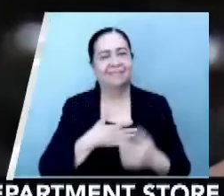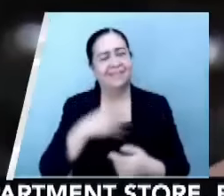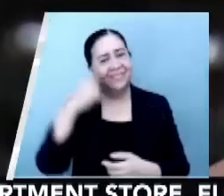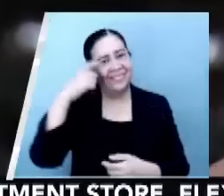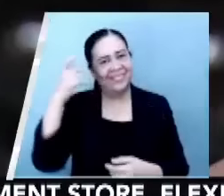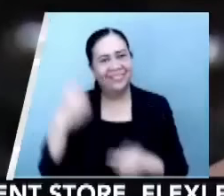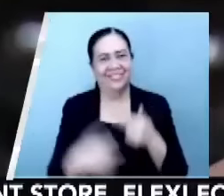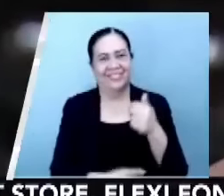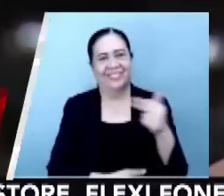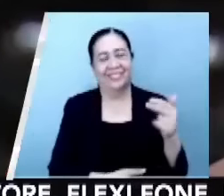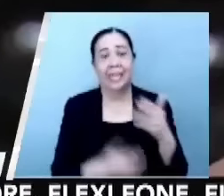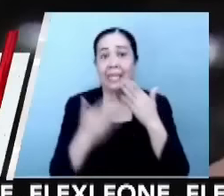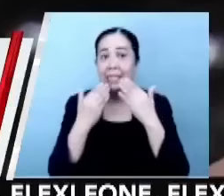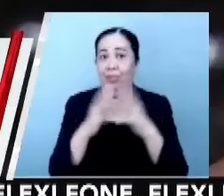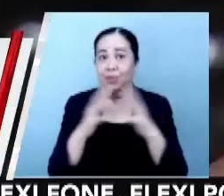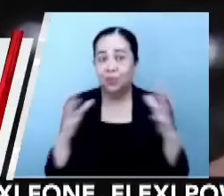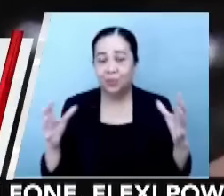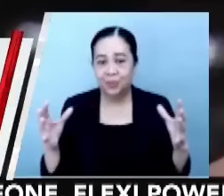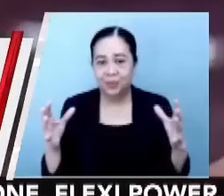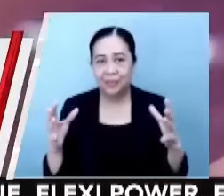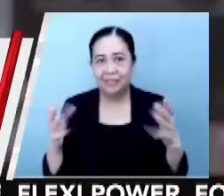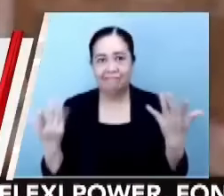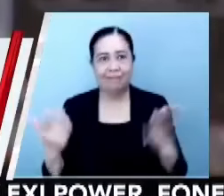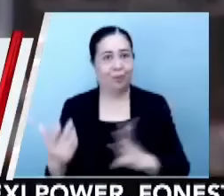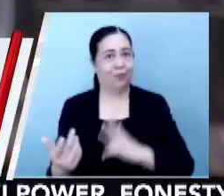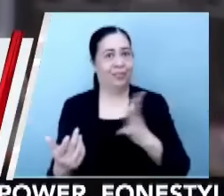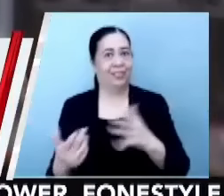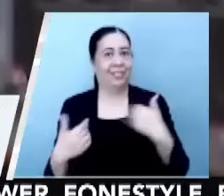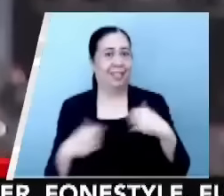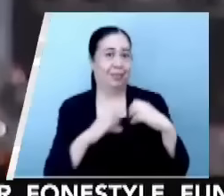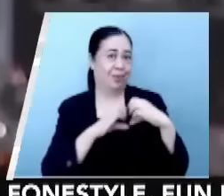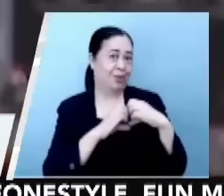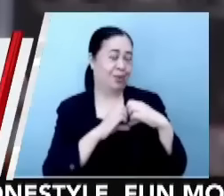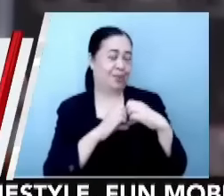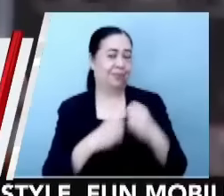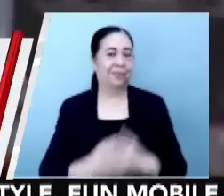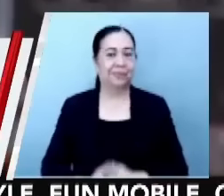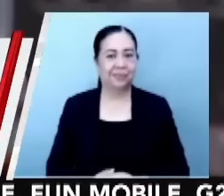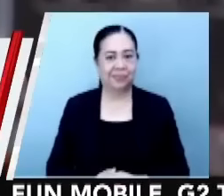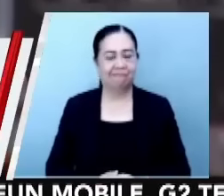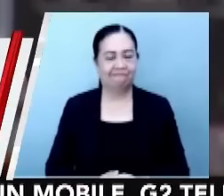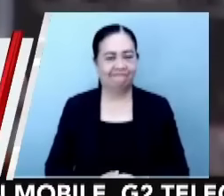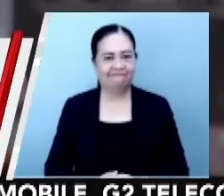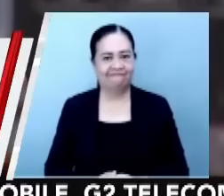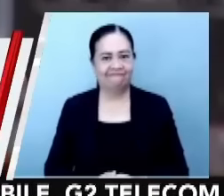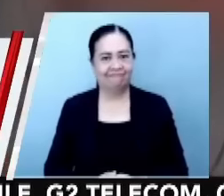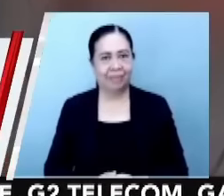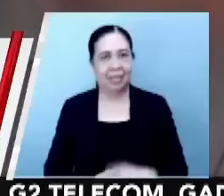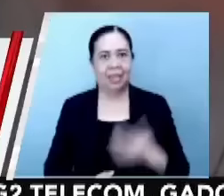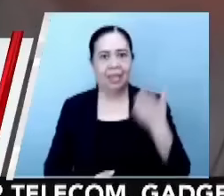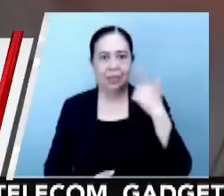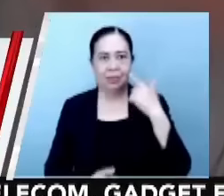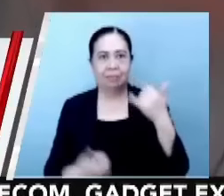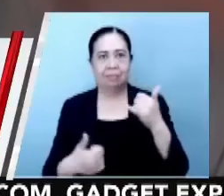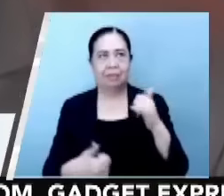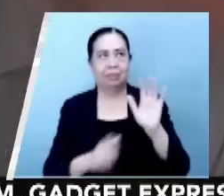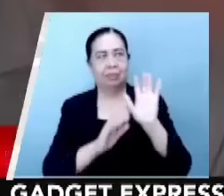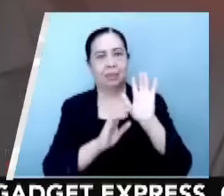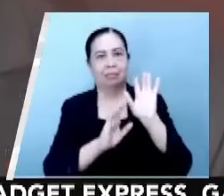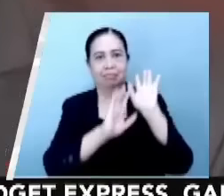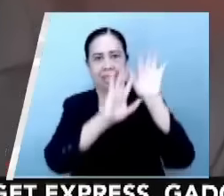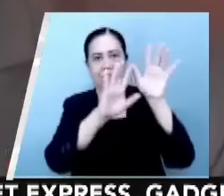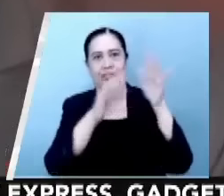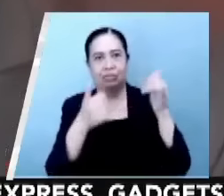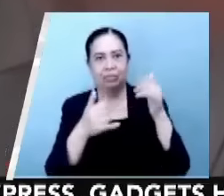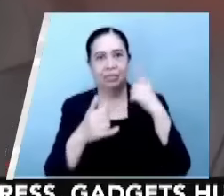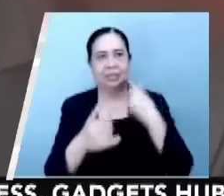you so much, officially, kapuso. I thought, as a basketball player back then, dun lang ako kakabahan ng